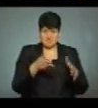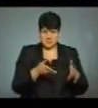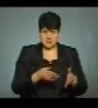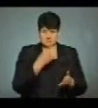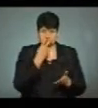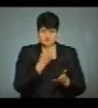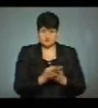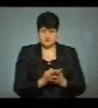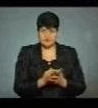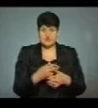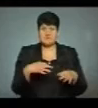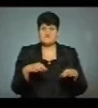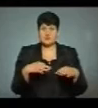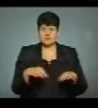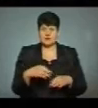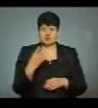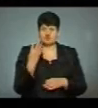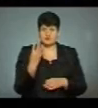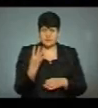виявили автомобілі чотири,